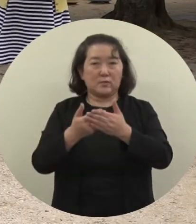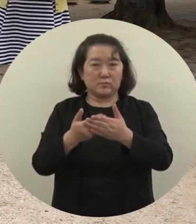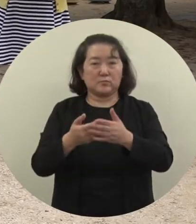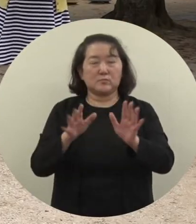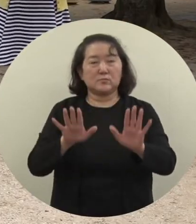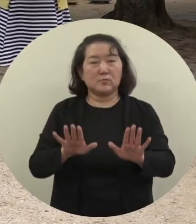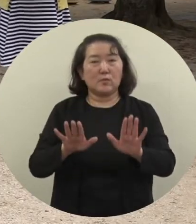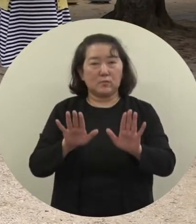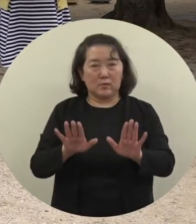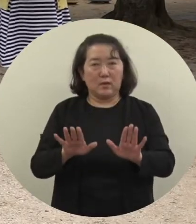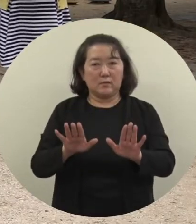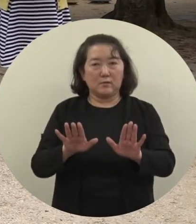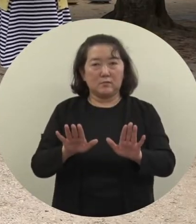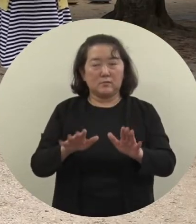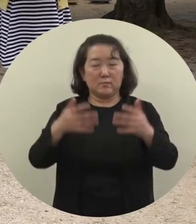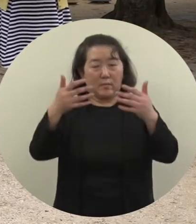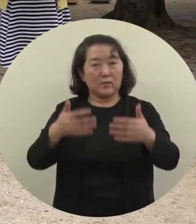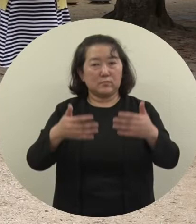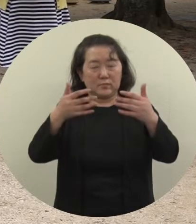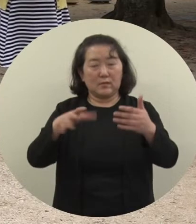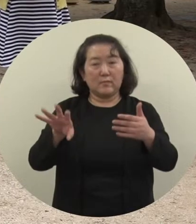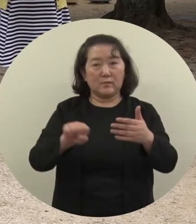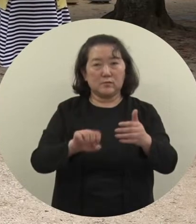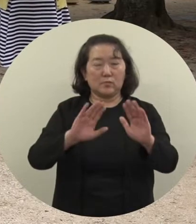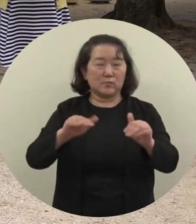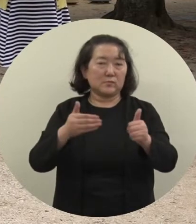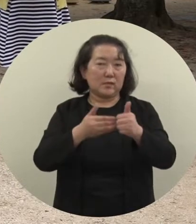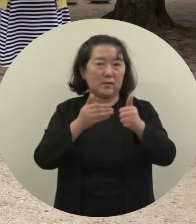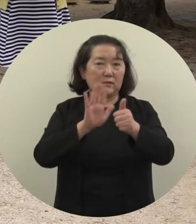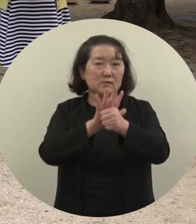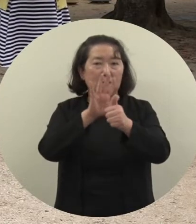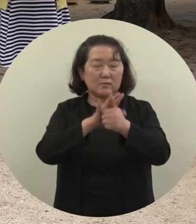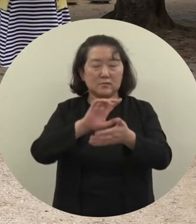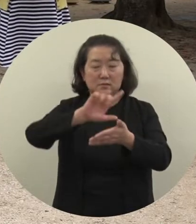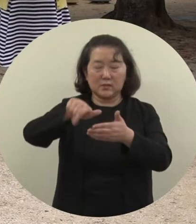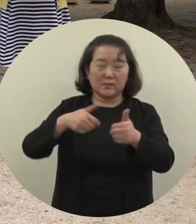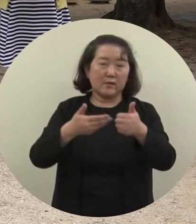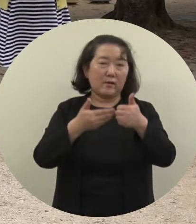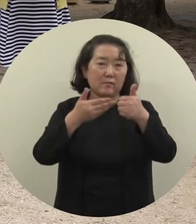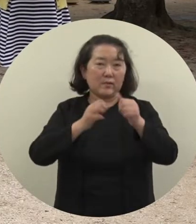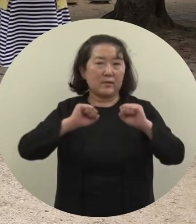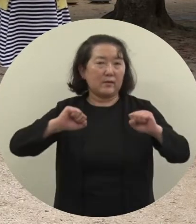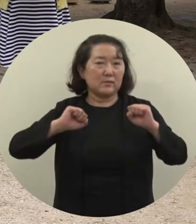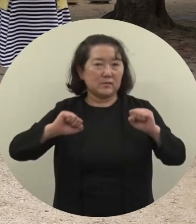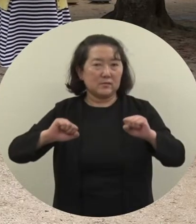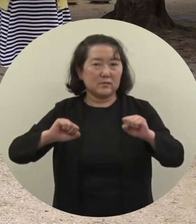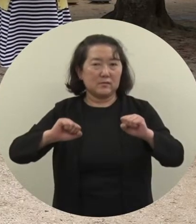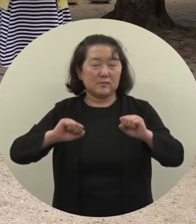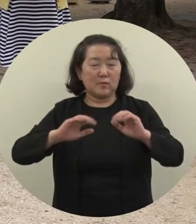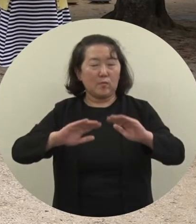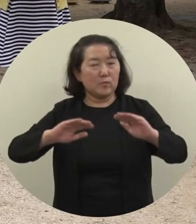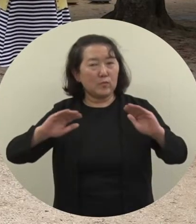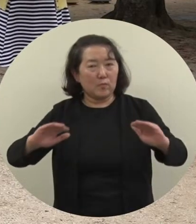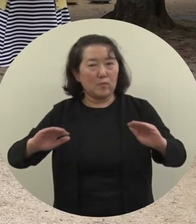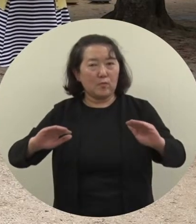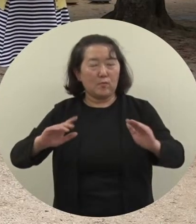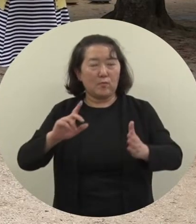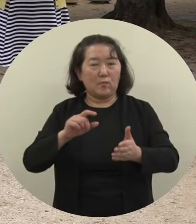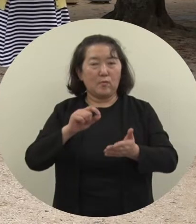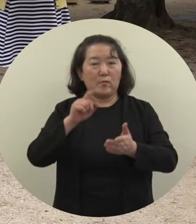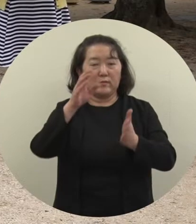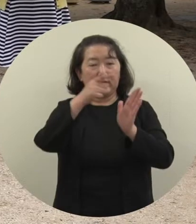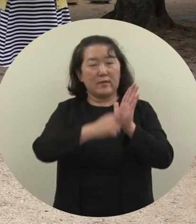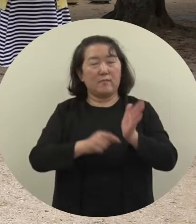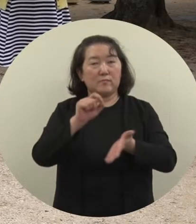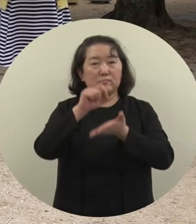ね。今回のただいまバリチャンネルは、今治市の子育て支援、地域で育む元気いっぱいの子どもたちをテ